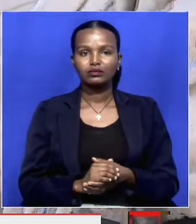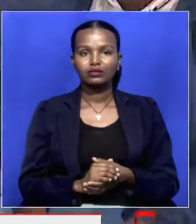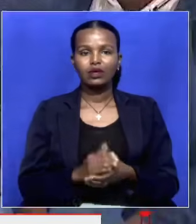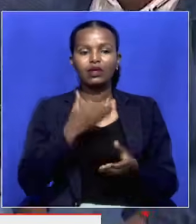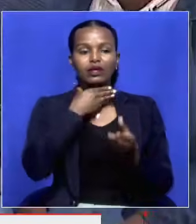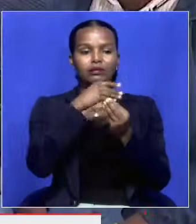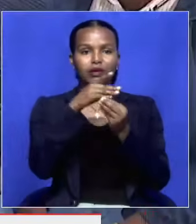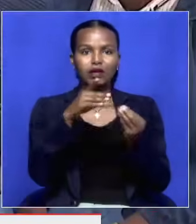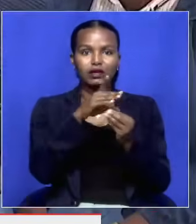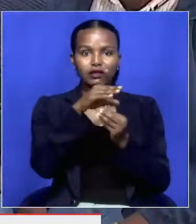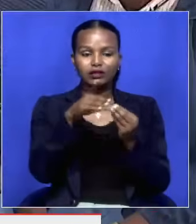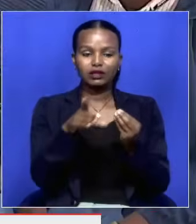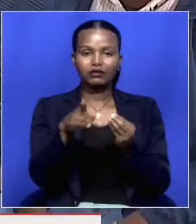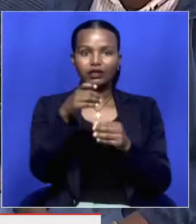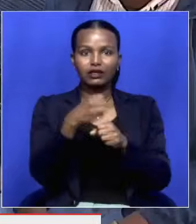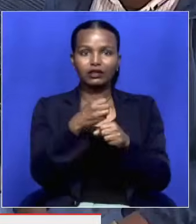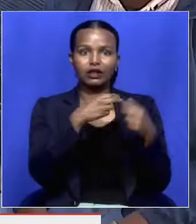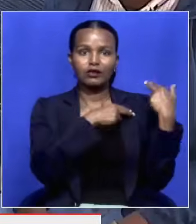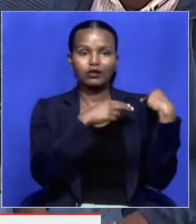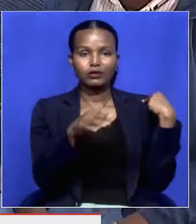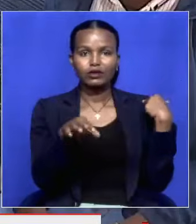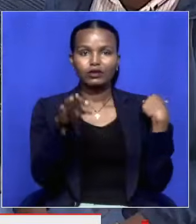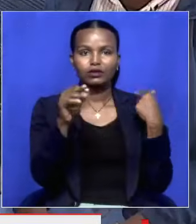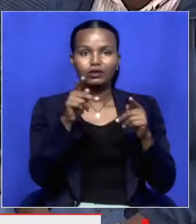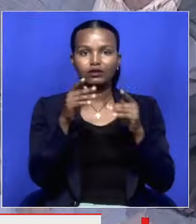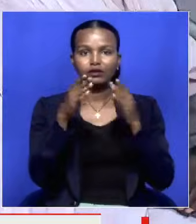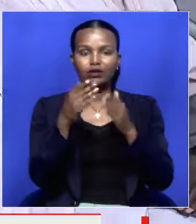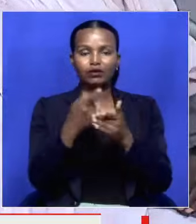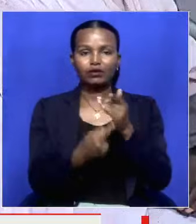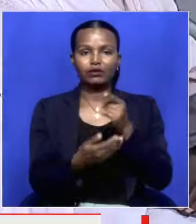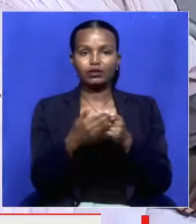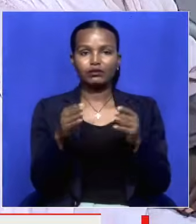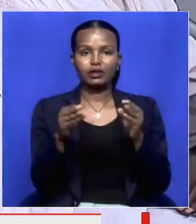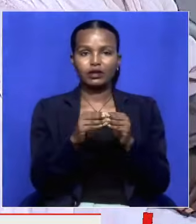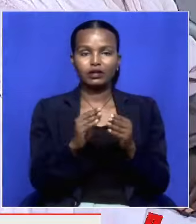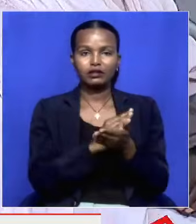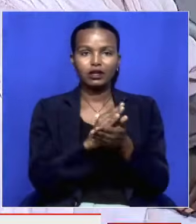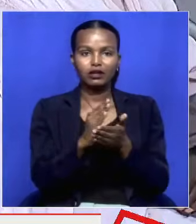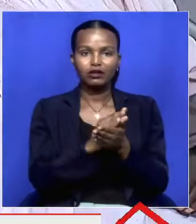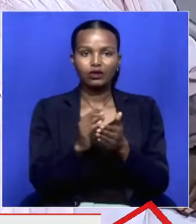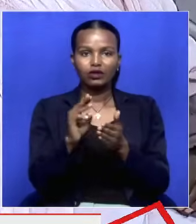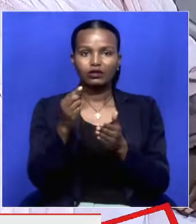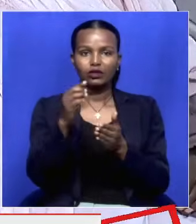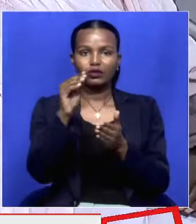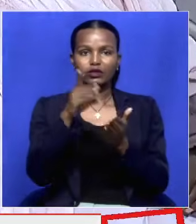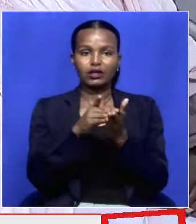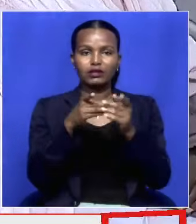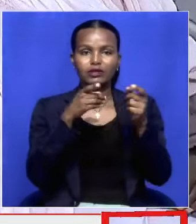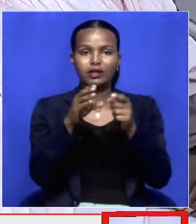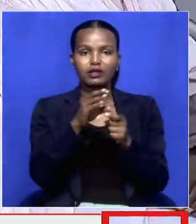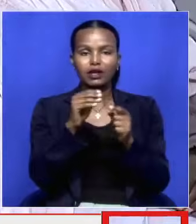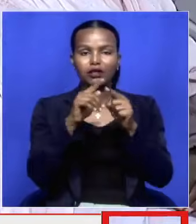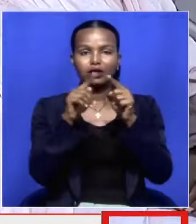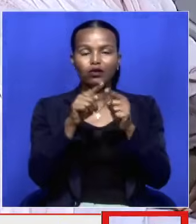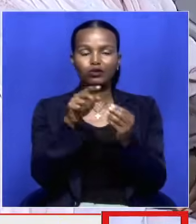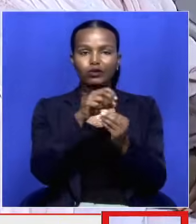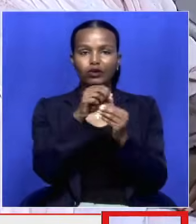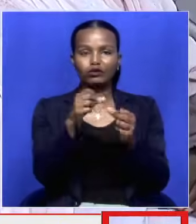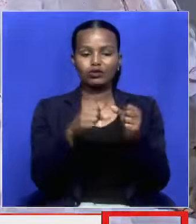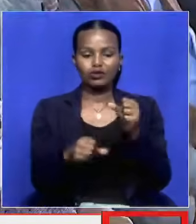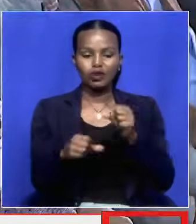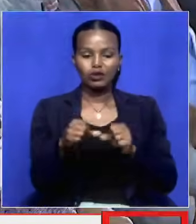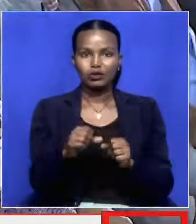የአማራ ክልል ከፍተኛ የስራ ኃላፊዎች በተገኙበት ህዝባዊ የውይይት መድረክ የተሳተፉ ከሰቆጣ ከተማ አስተዳደርና የተለያዩ ወረዳዎች